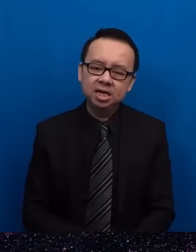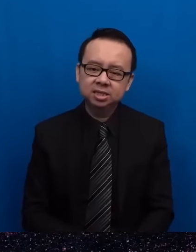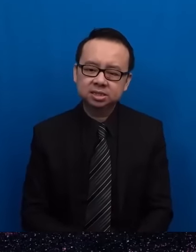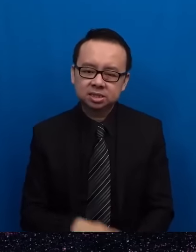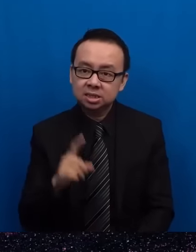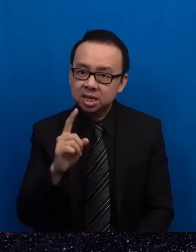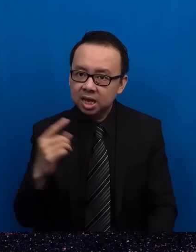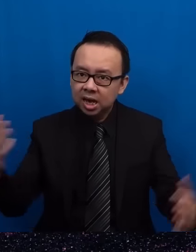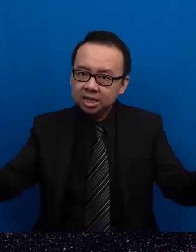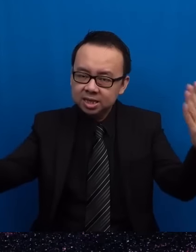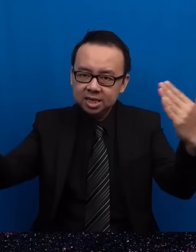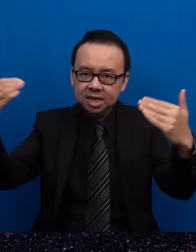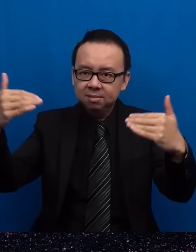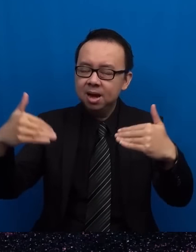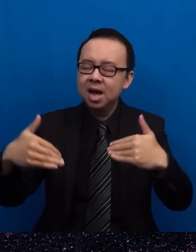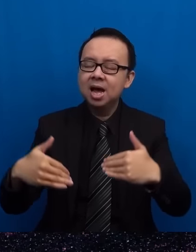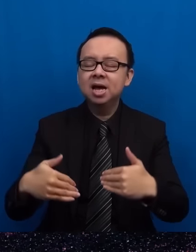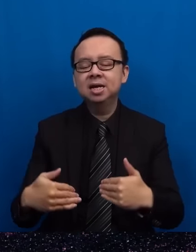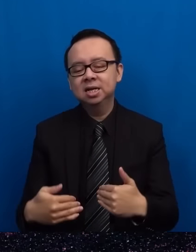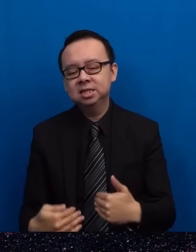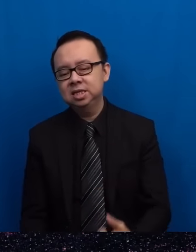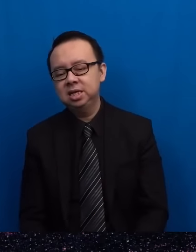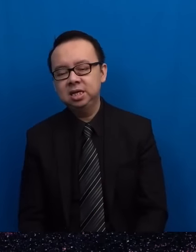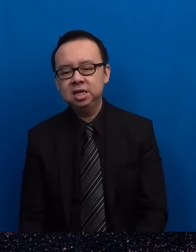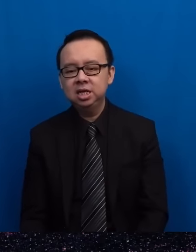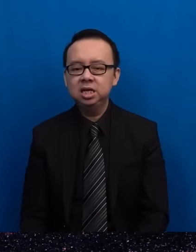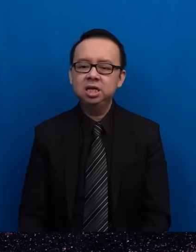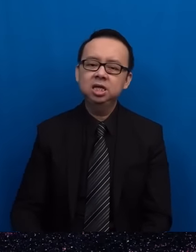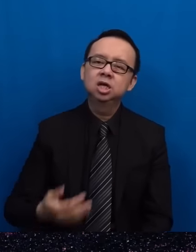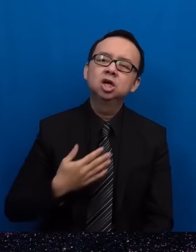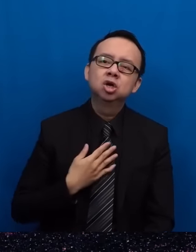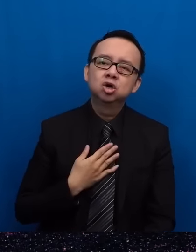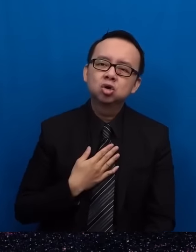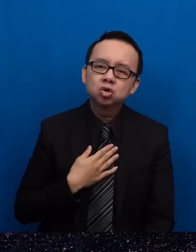Saatnya kan tiba nanti.